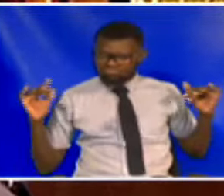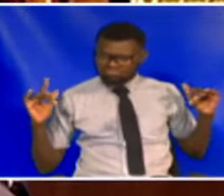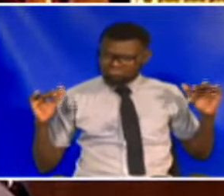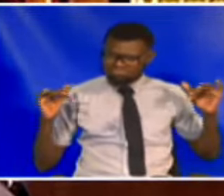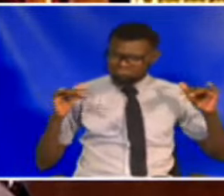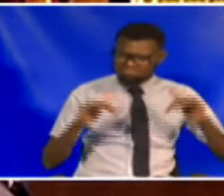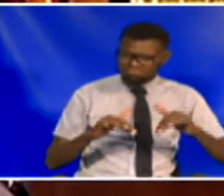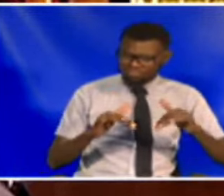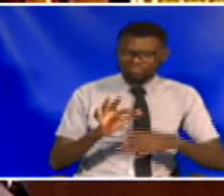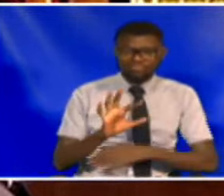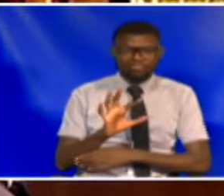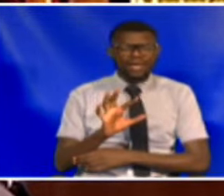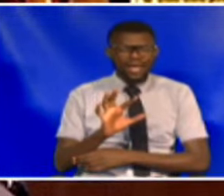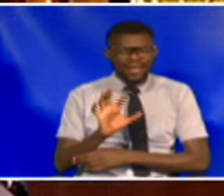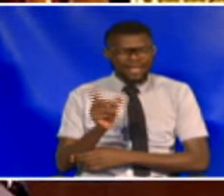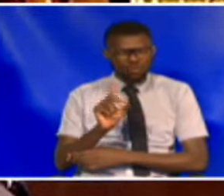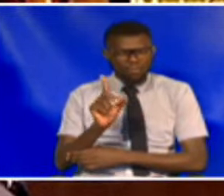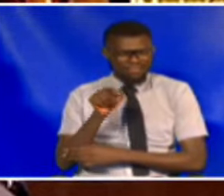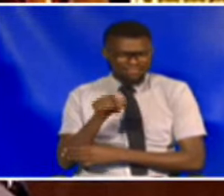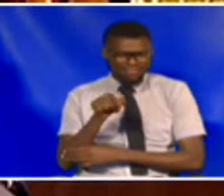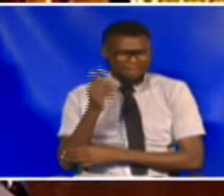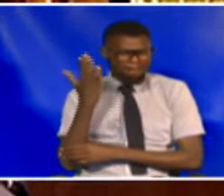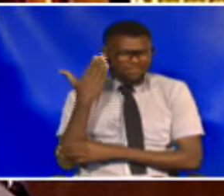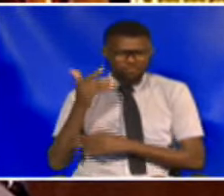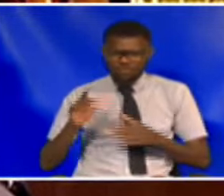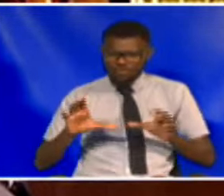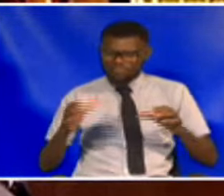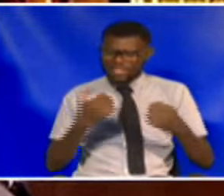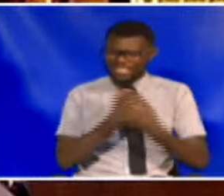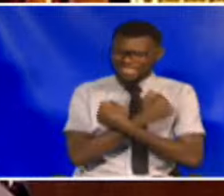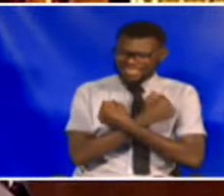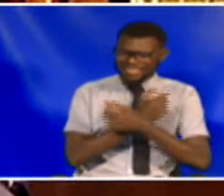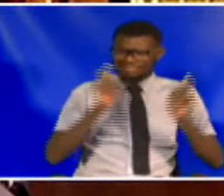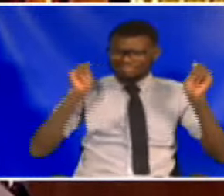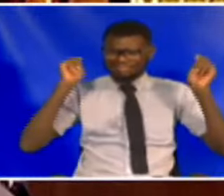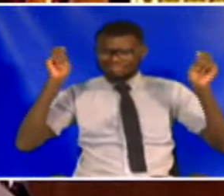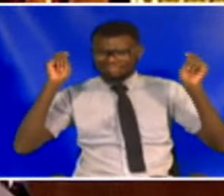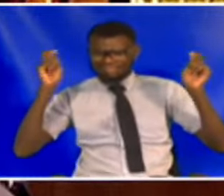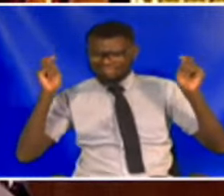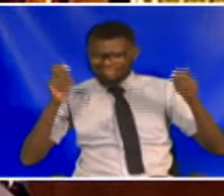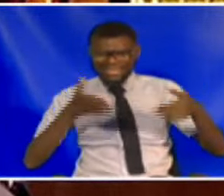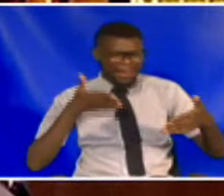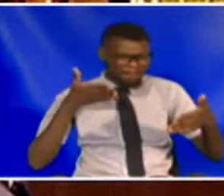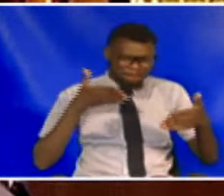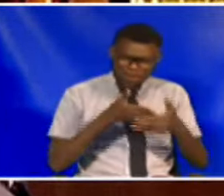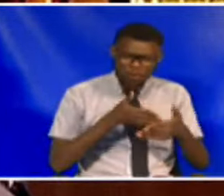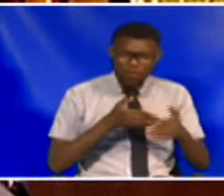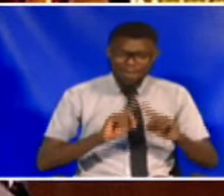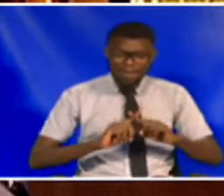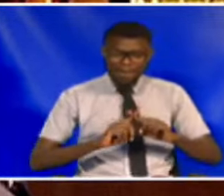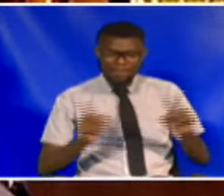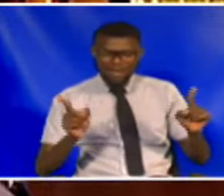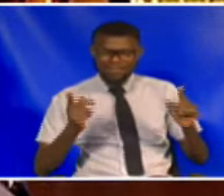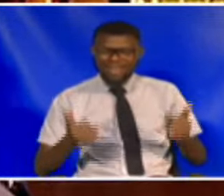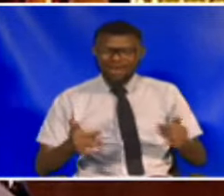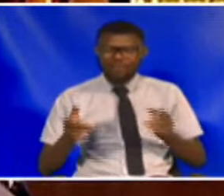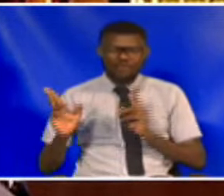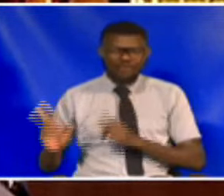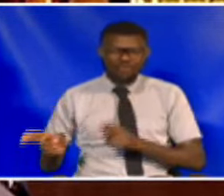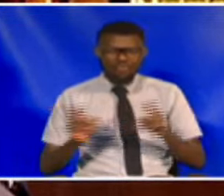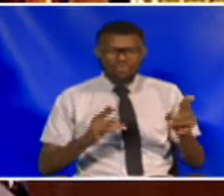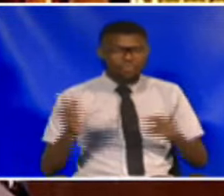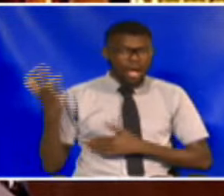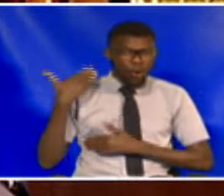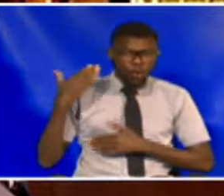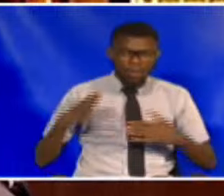nje ya ikulu tangu maandamano ya Gen Z. Shughuli za kawaida zilionekana kurejea jijini licha ya hofu ambayo iliyokuwepo